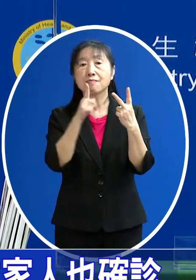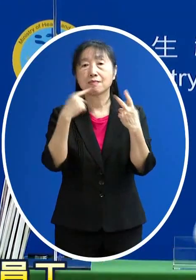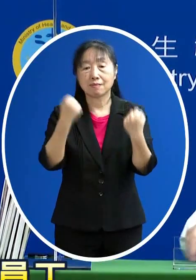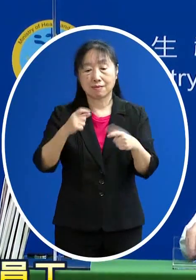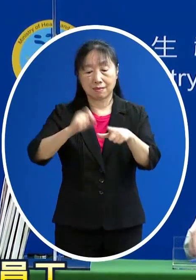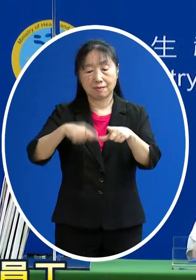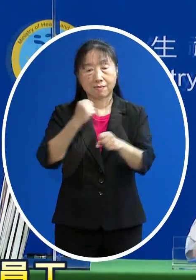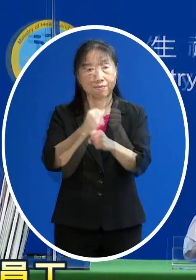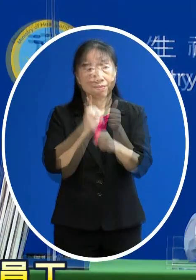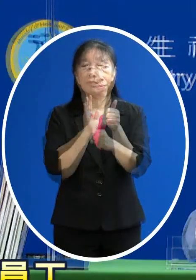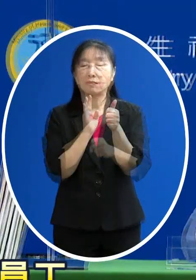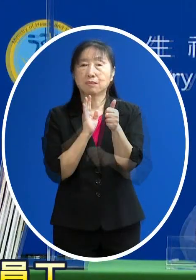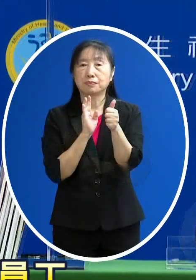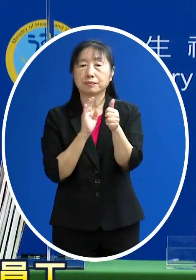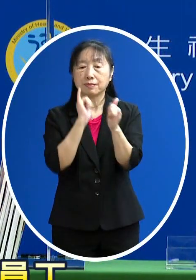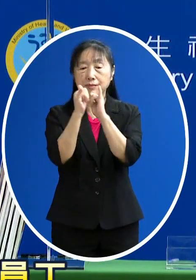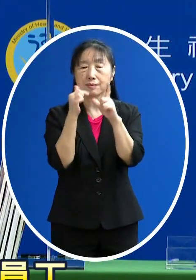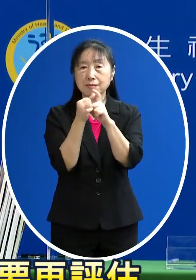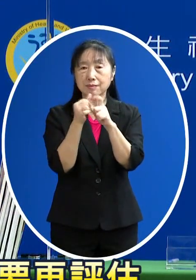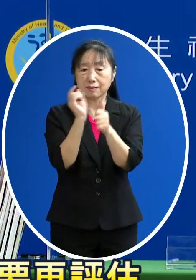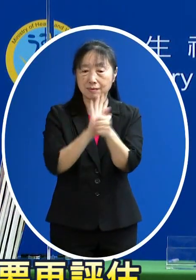裁检呈现阳性反应确诊，CT值14.4，代表病毒量很高。由于他6号当天还曾经去到台北家里看小孩，连同前妻跟儿子也同样染疫，感染源通通不明。他是一个在公司